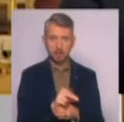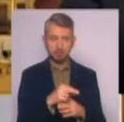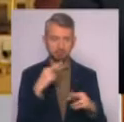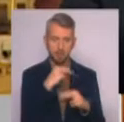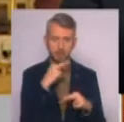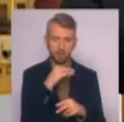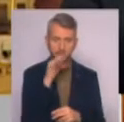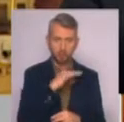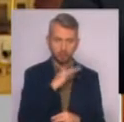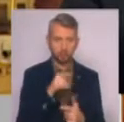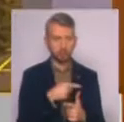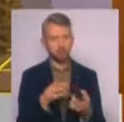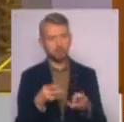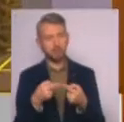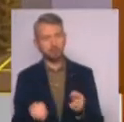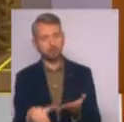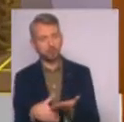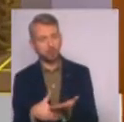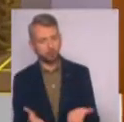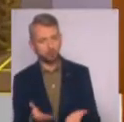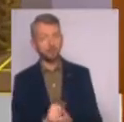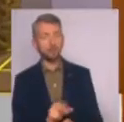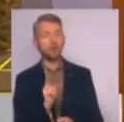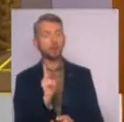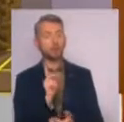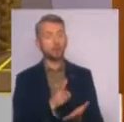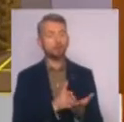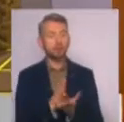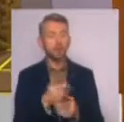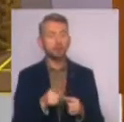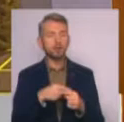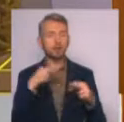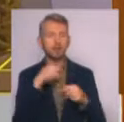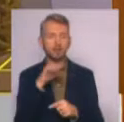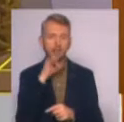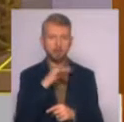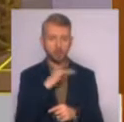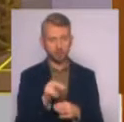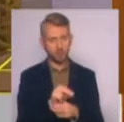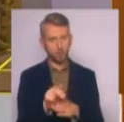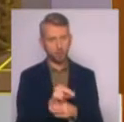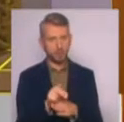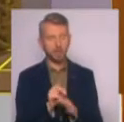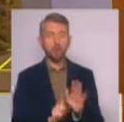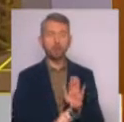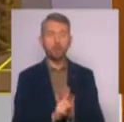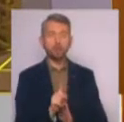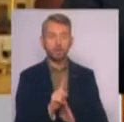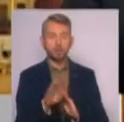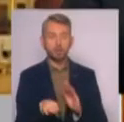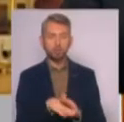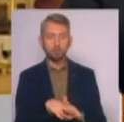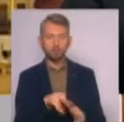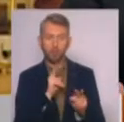чи треба інші засоби. Друге, шлях – це медикаментозне лікування. Спочатку під